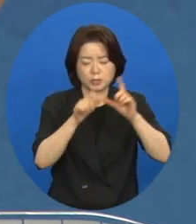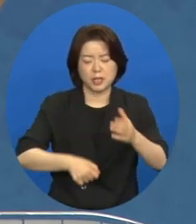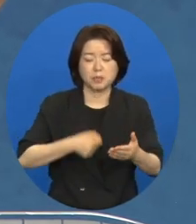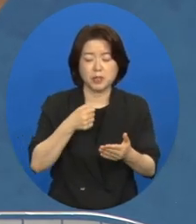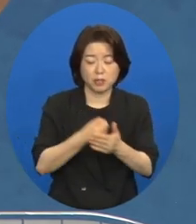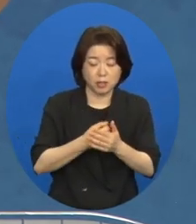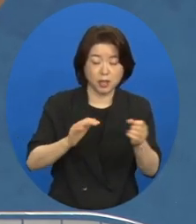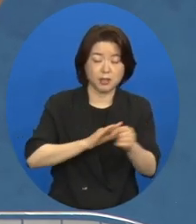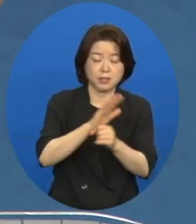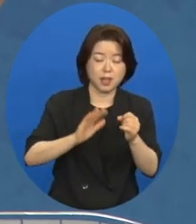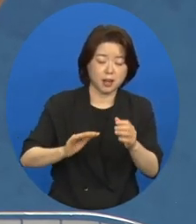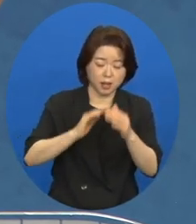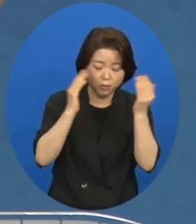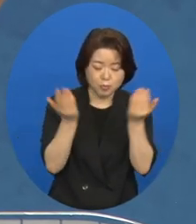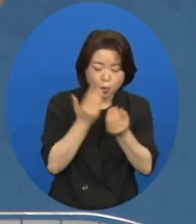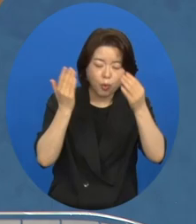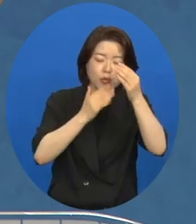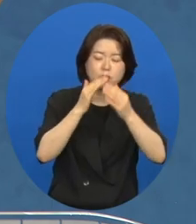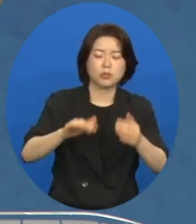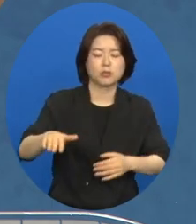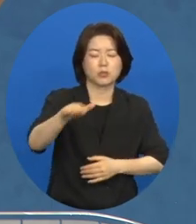결단한 사랑하는 모든 성도들 위해